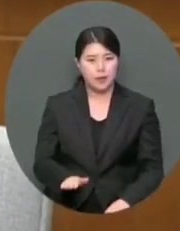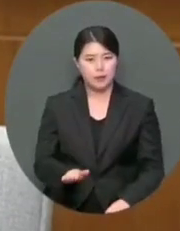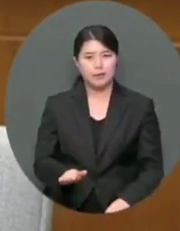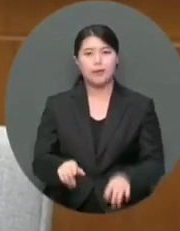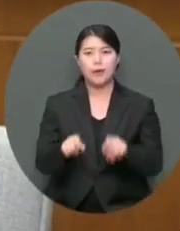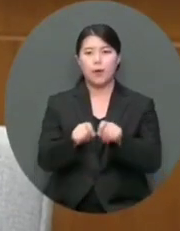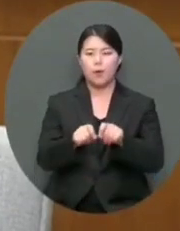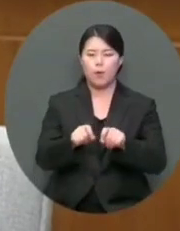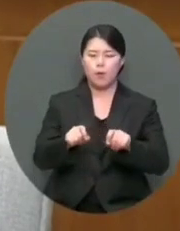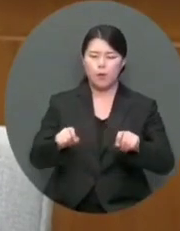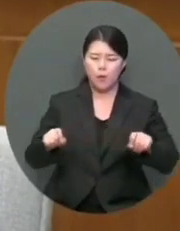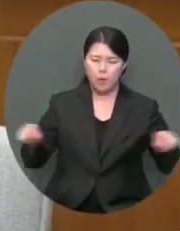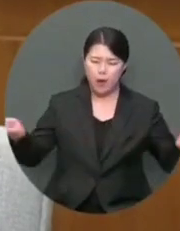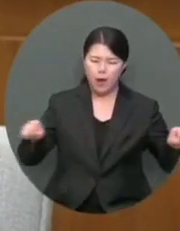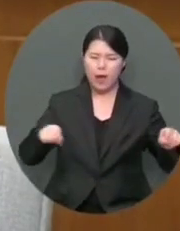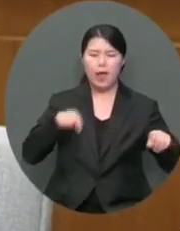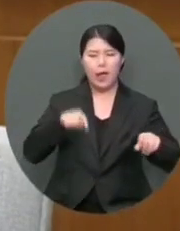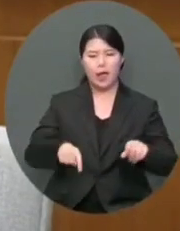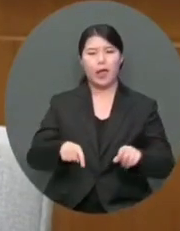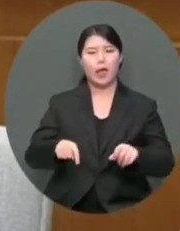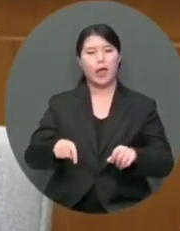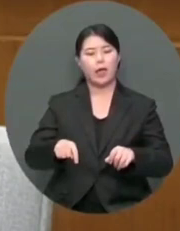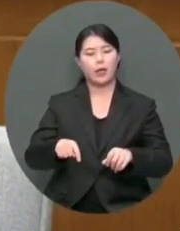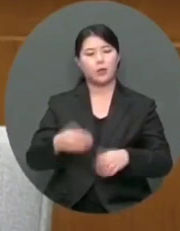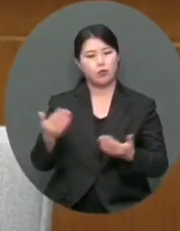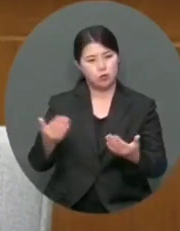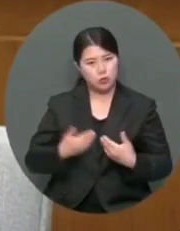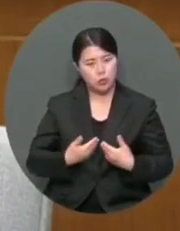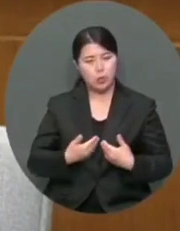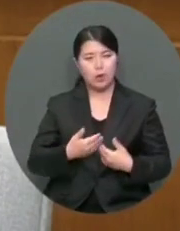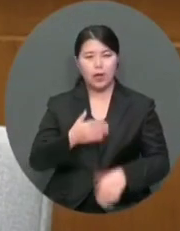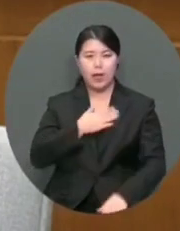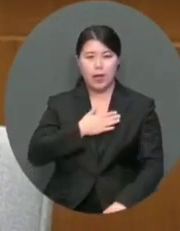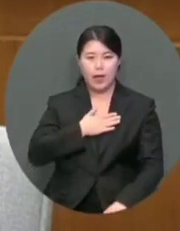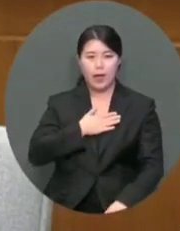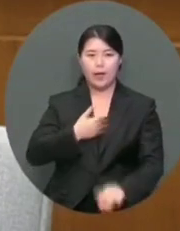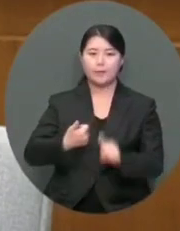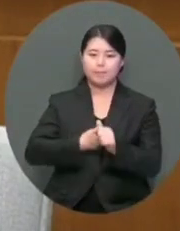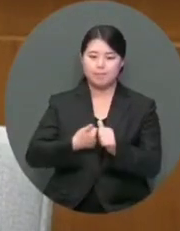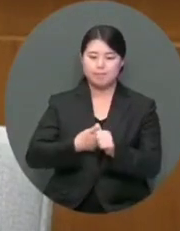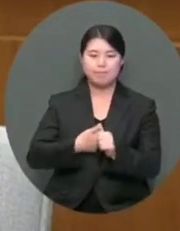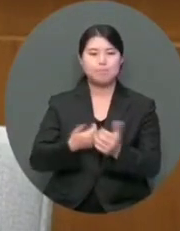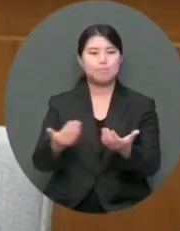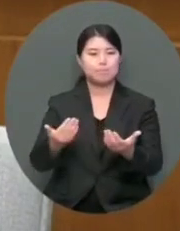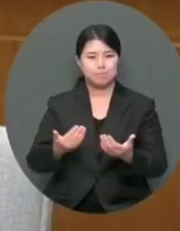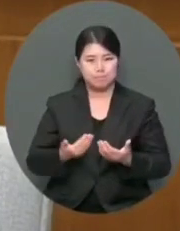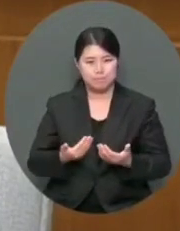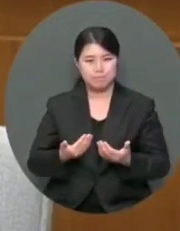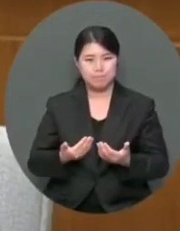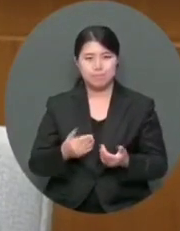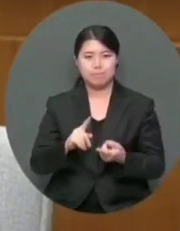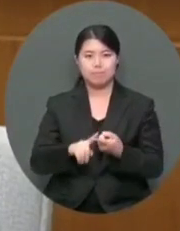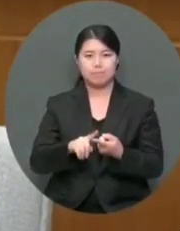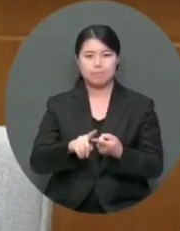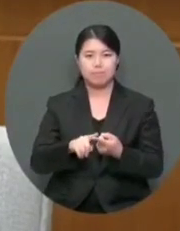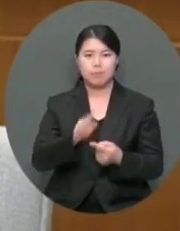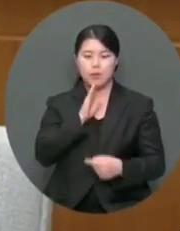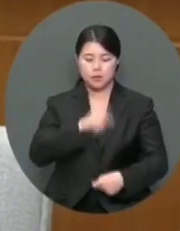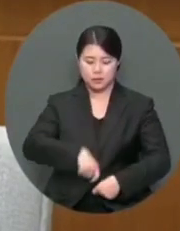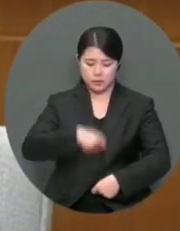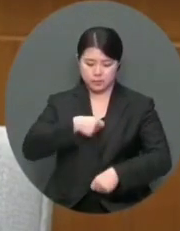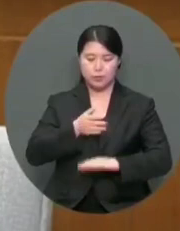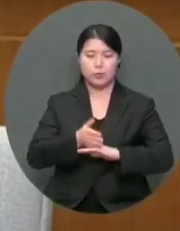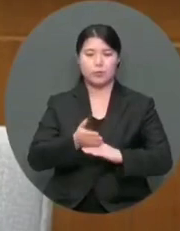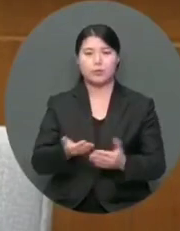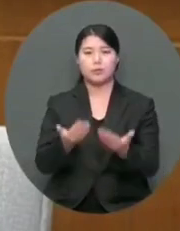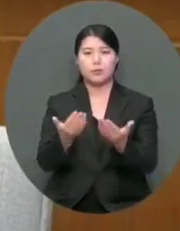동안 이 자리에 함께해 주시고 저를 따뜻한 관심과 충고를 베풀어 주신 데 대하여 진심으로